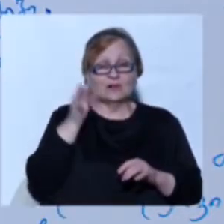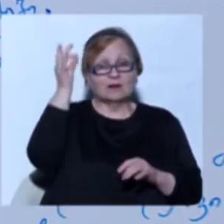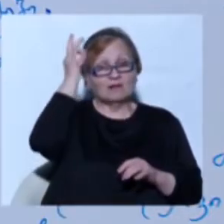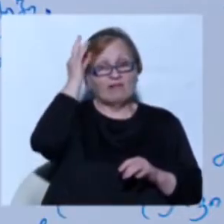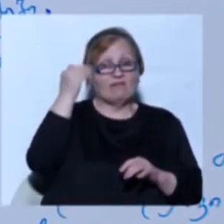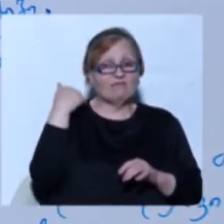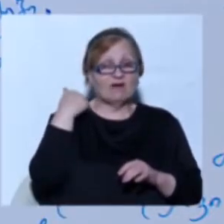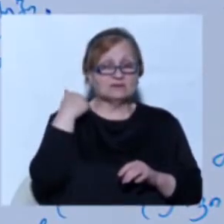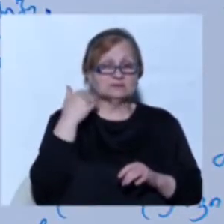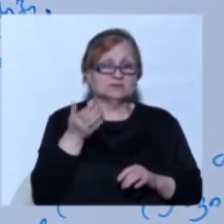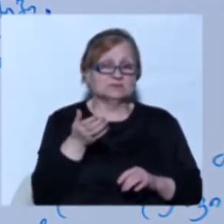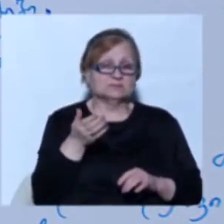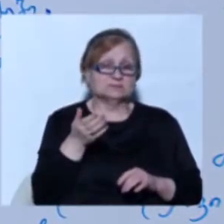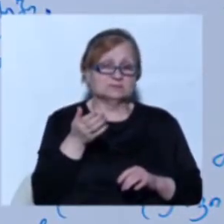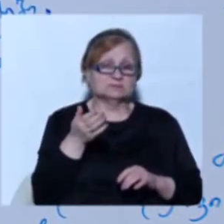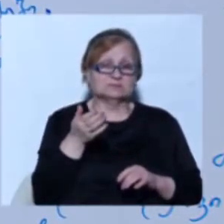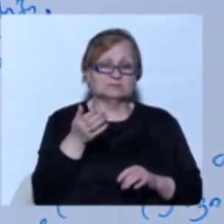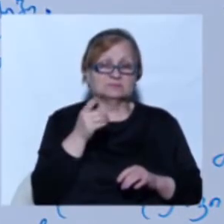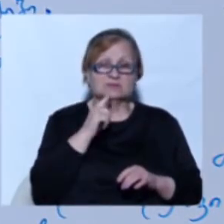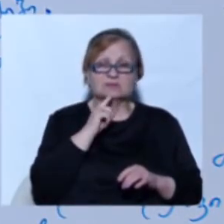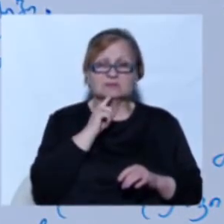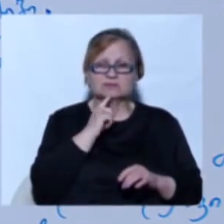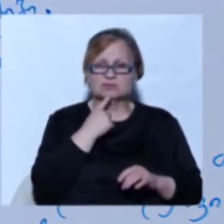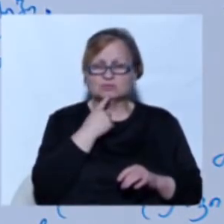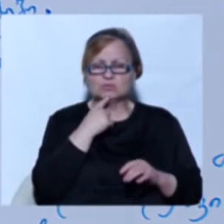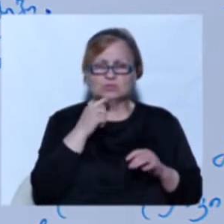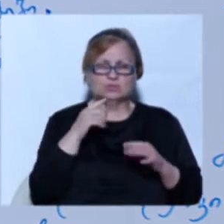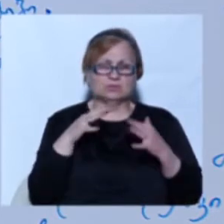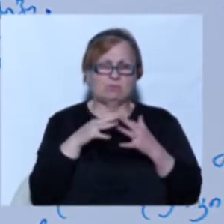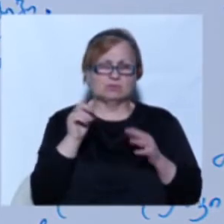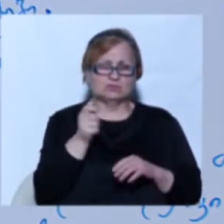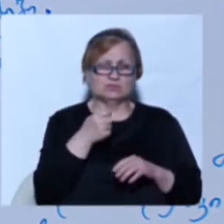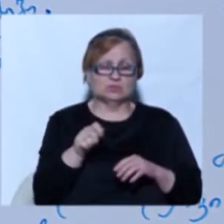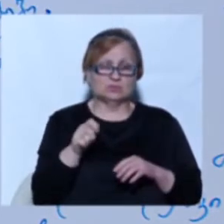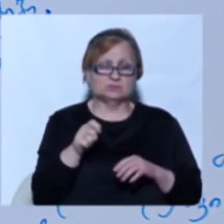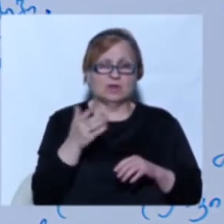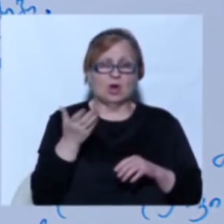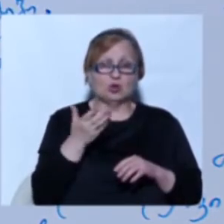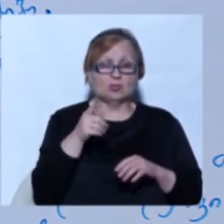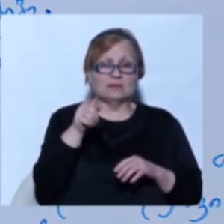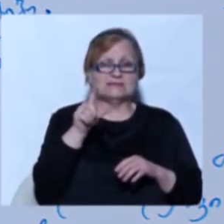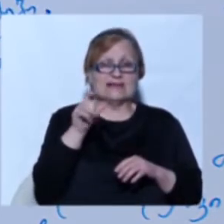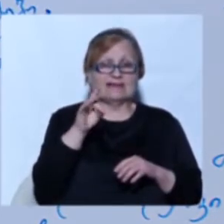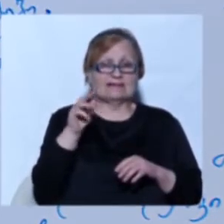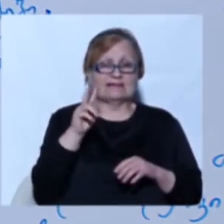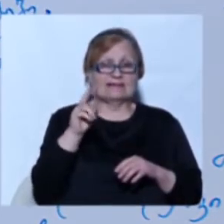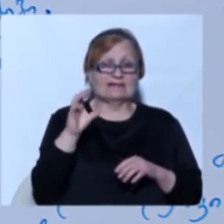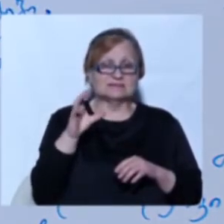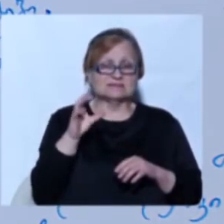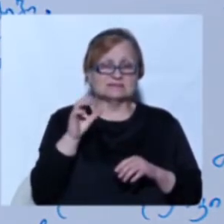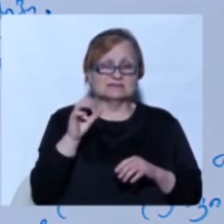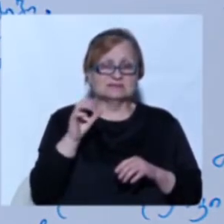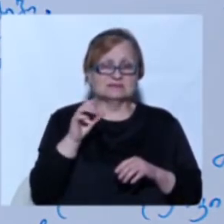გვახსენებს იმ რთულ ბრძოლას, რომელიც ერეკლეს გადახდა თბილისის